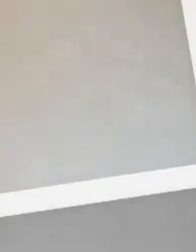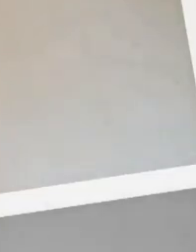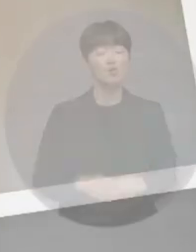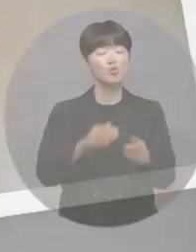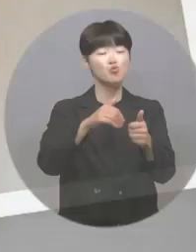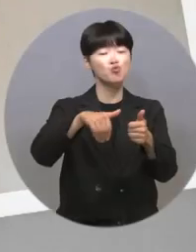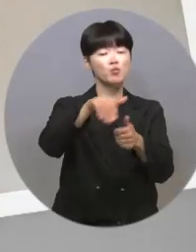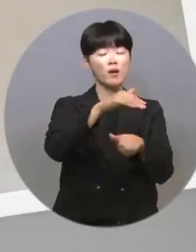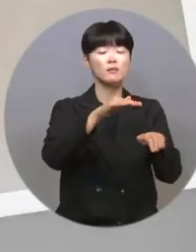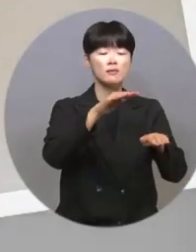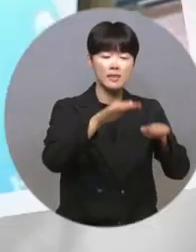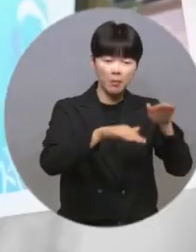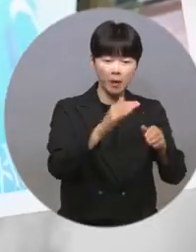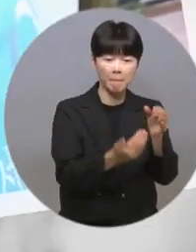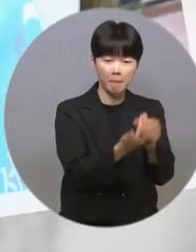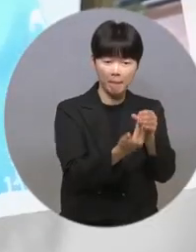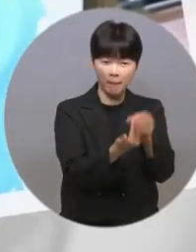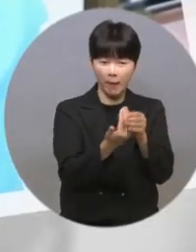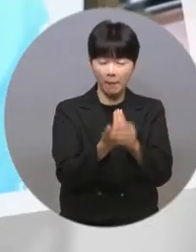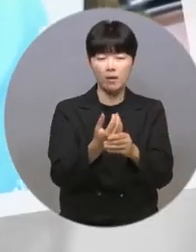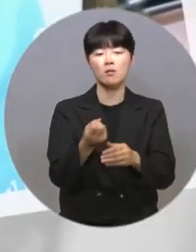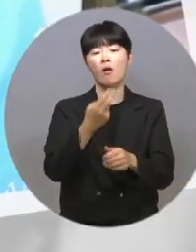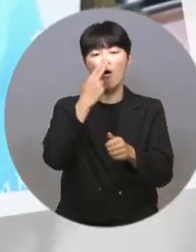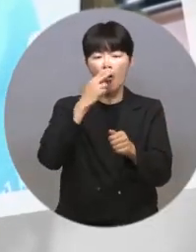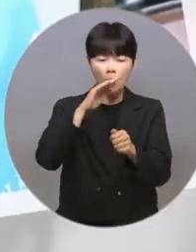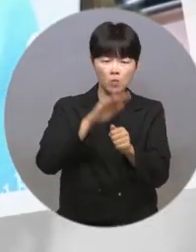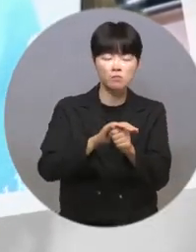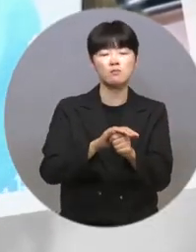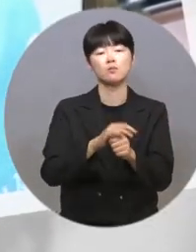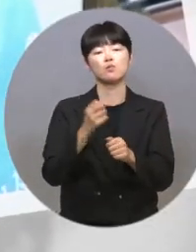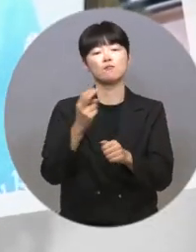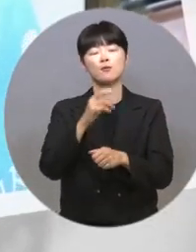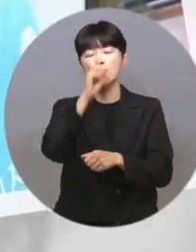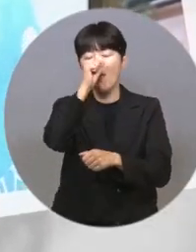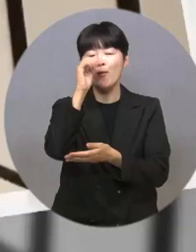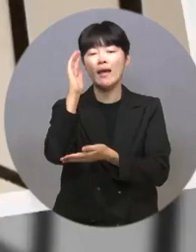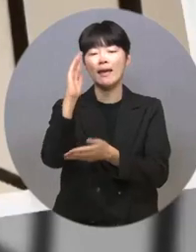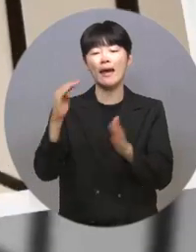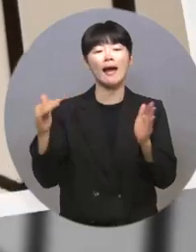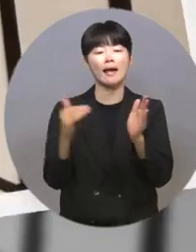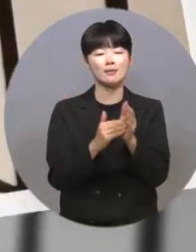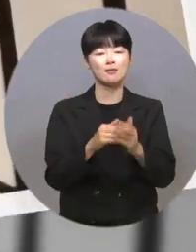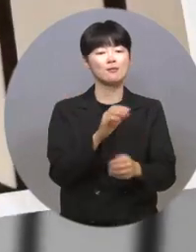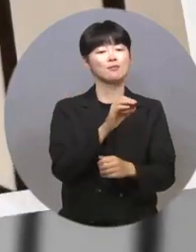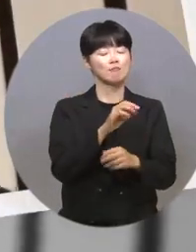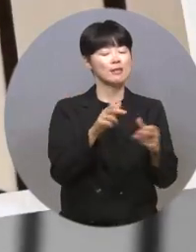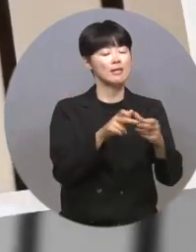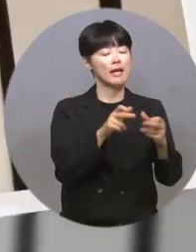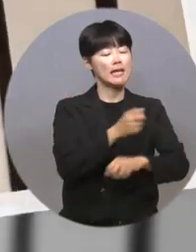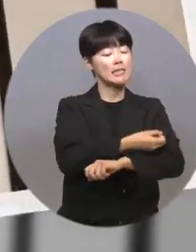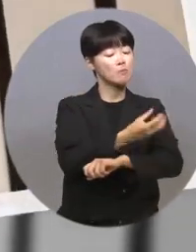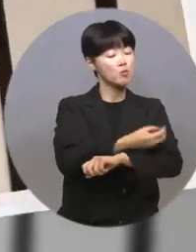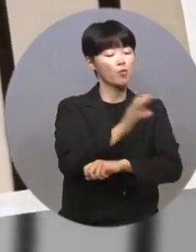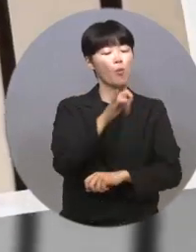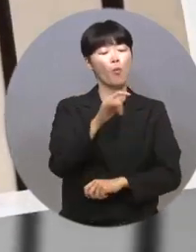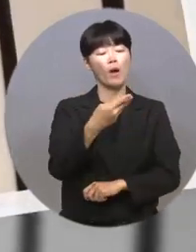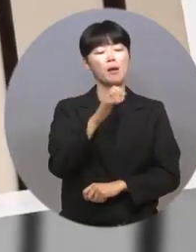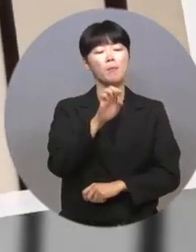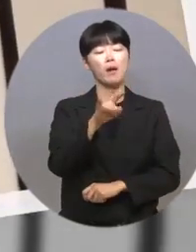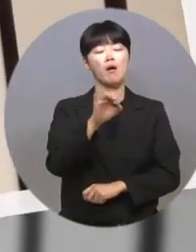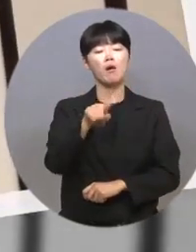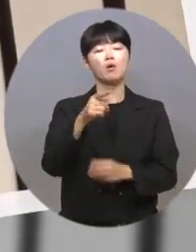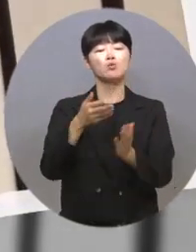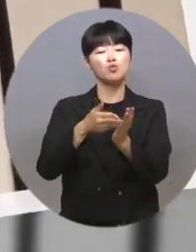우리 주변에서 일어나는 불공정한 사례부터 억울한 사연, 따뜻한 미담까지 장애인신문과 웰페어